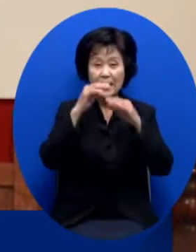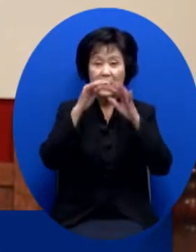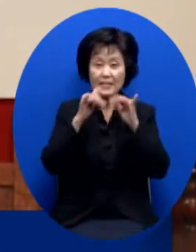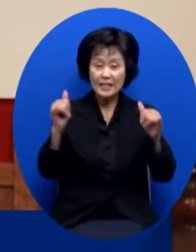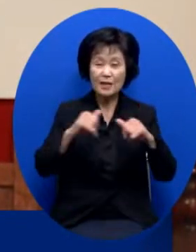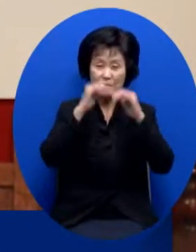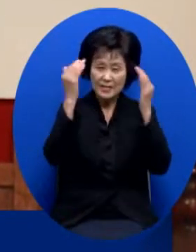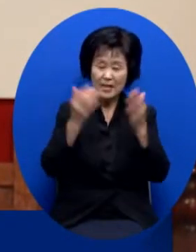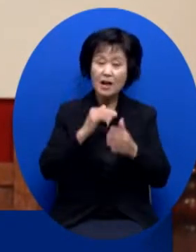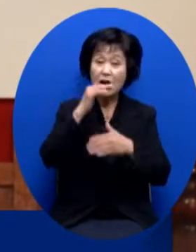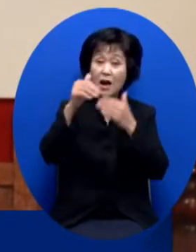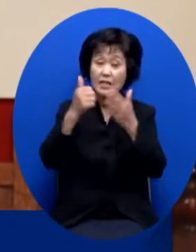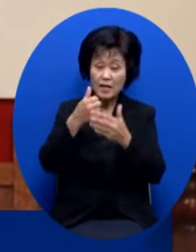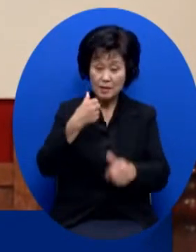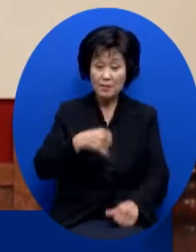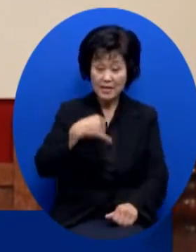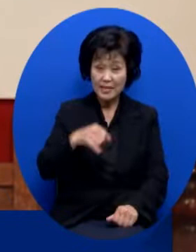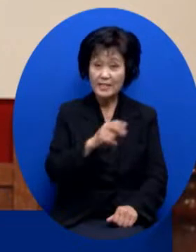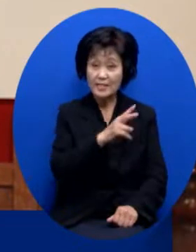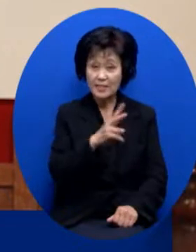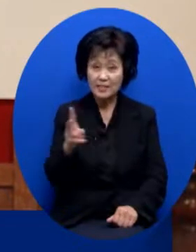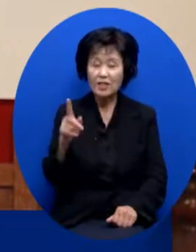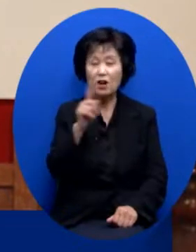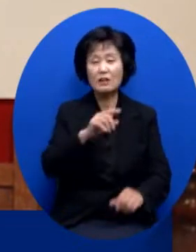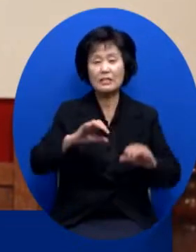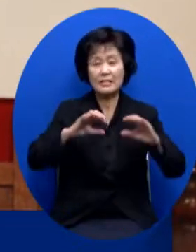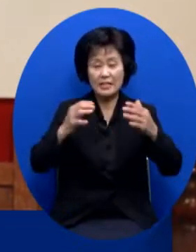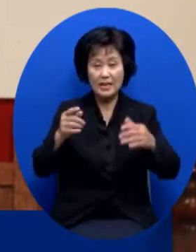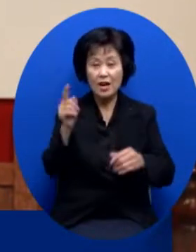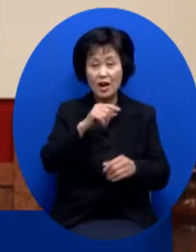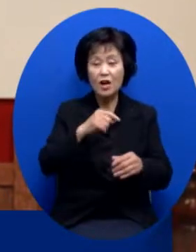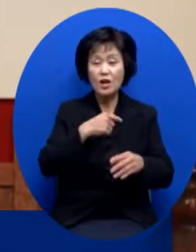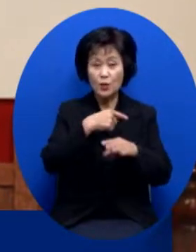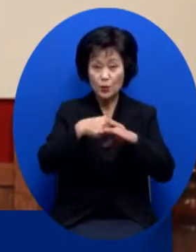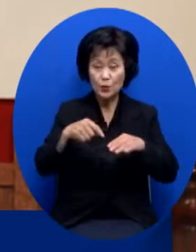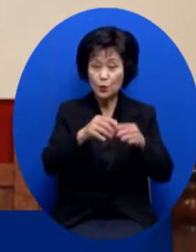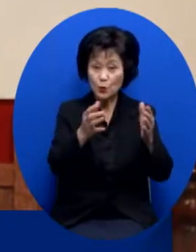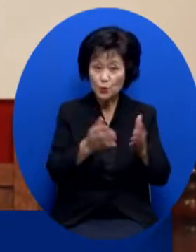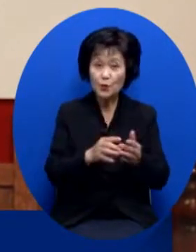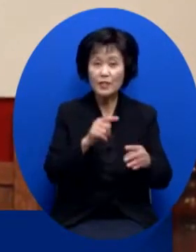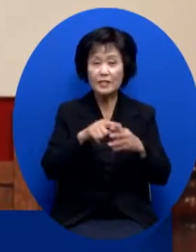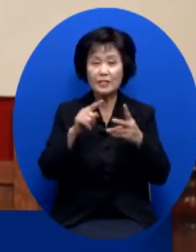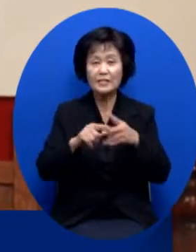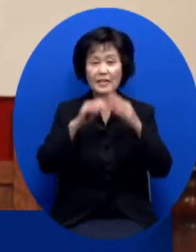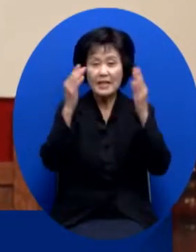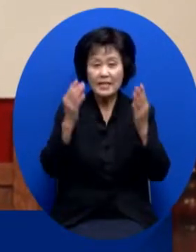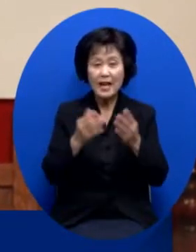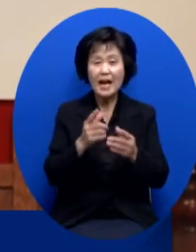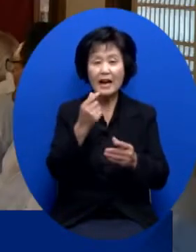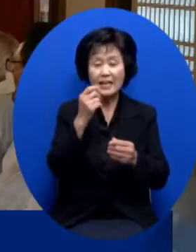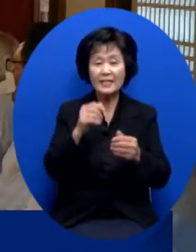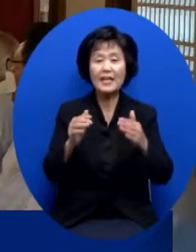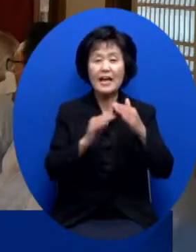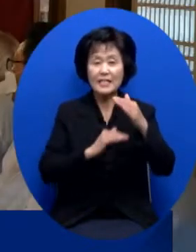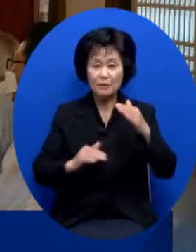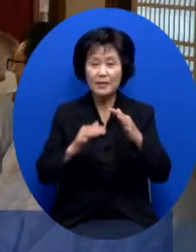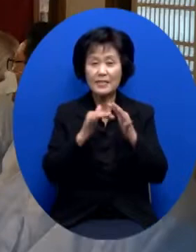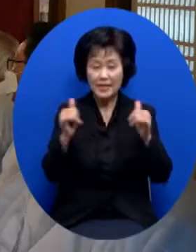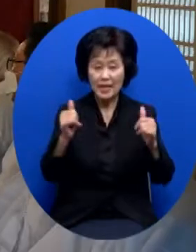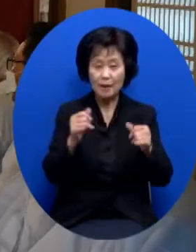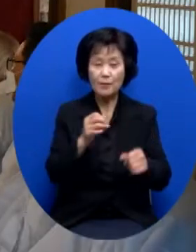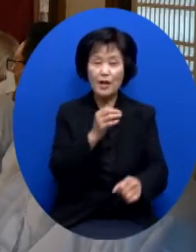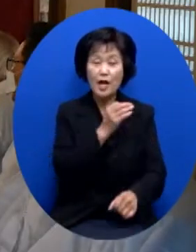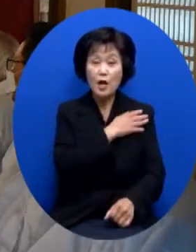나라 어느 족속이든지 다 한 집안이라 하여 빈부를 택하지 않고 이자익